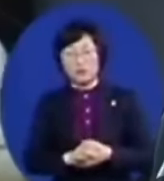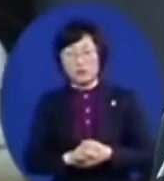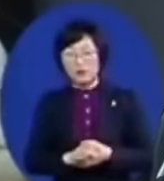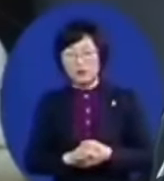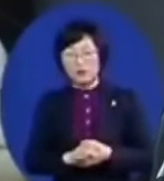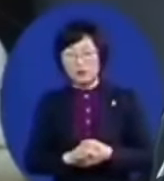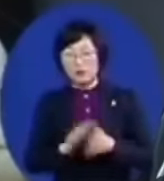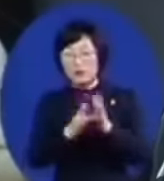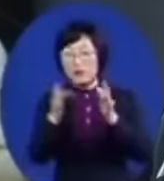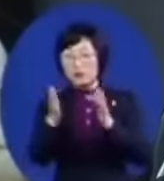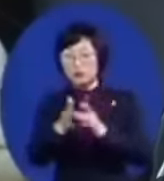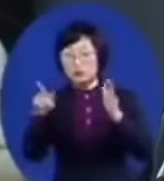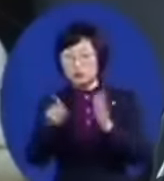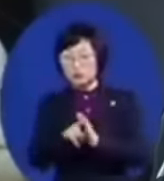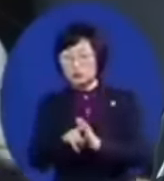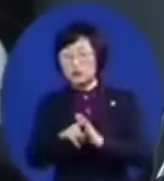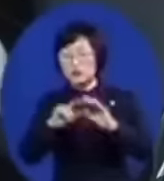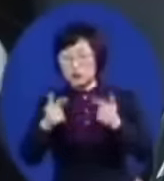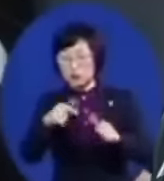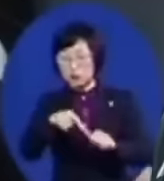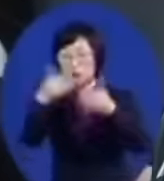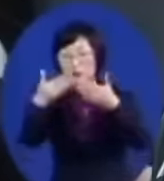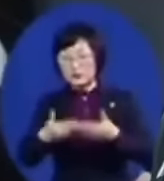비록 예수를 믿고 구원은 받지 않았지만